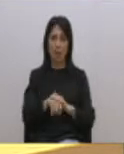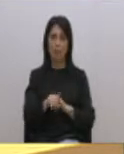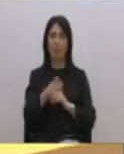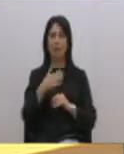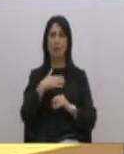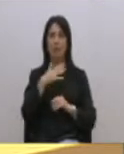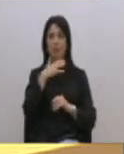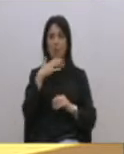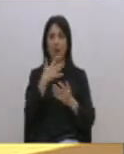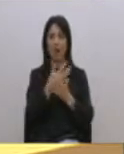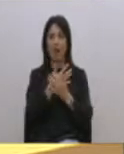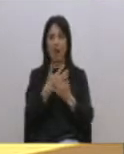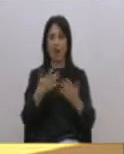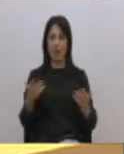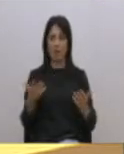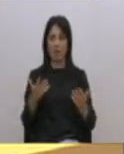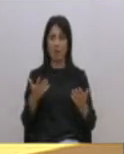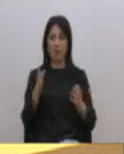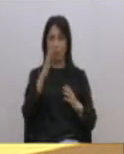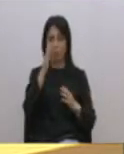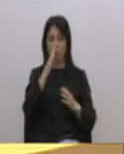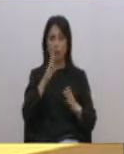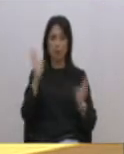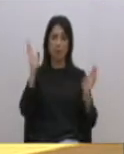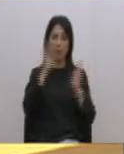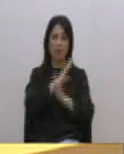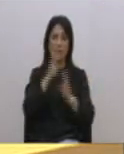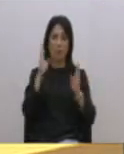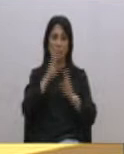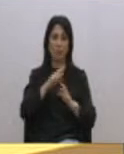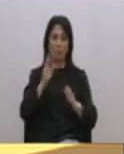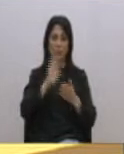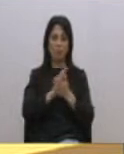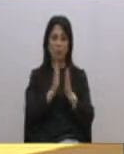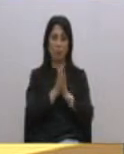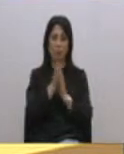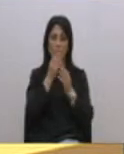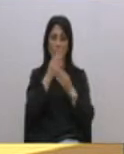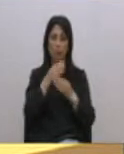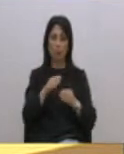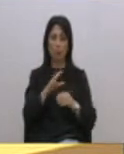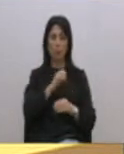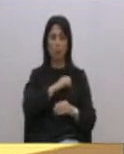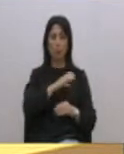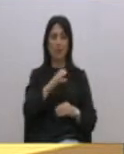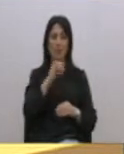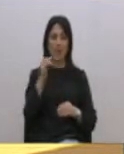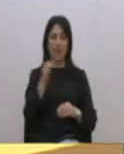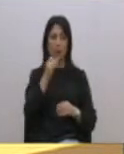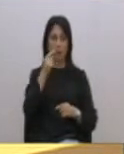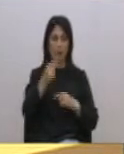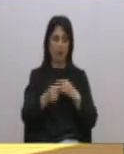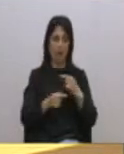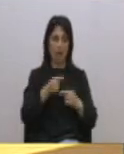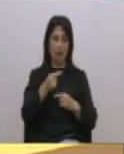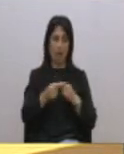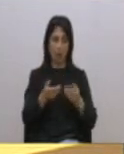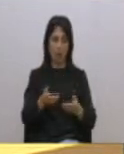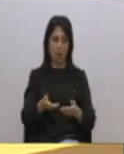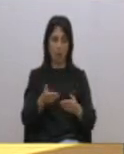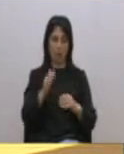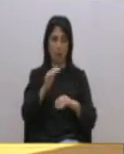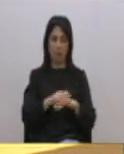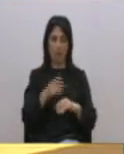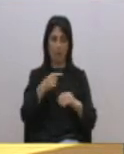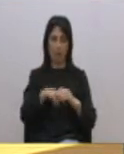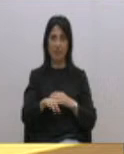ჩვენი მრავალფეროვანი, ასე ვთქვათ, ბუნებრივი თუ კლიმატური პირობებიდან გამომდინარე, მდიდარი ისტორიული ტრადიციული მოცემულობიდან